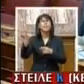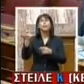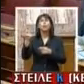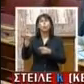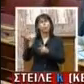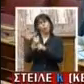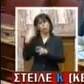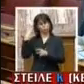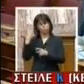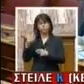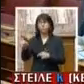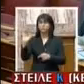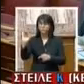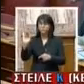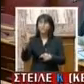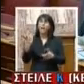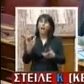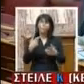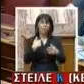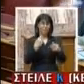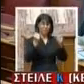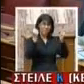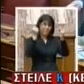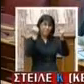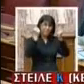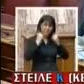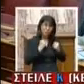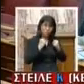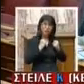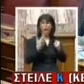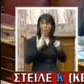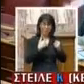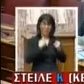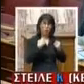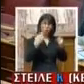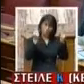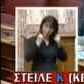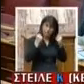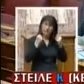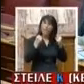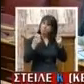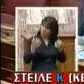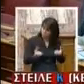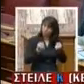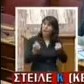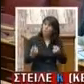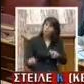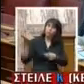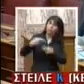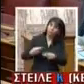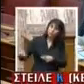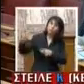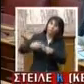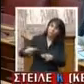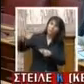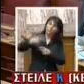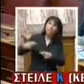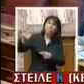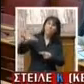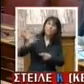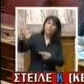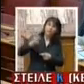θέλετε. Σώζεται κάποιος χρεοκοπημένος με νέα ακριβά δάνεια, ακόμα πιο σκληρά, και μάλιστα με την απέτηση αυτά τα δάνεια να